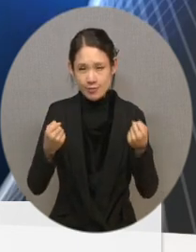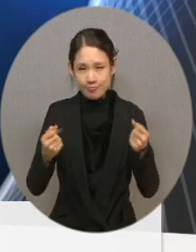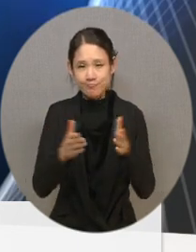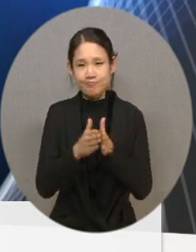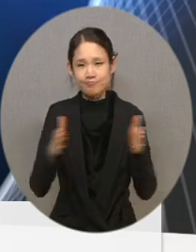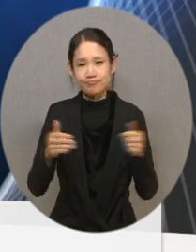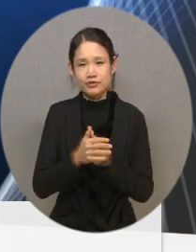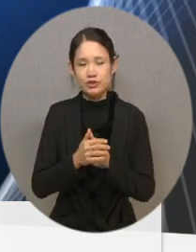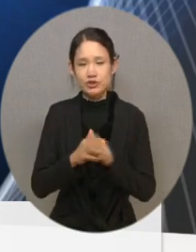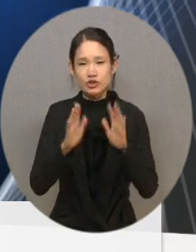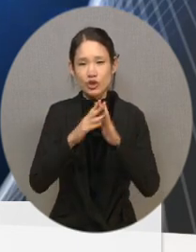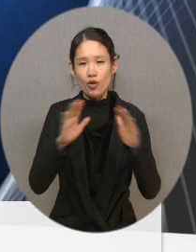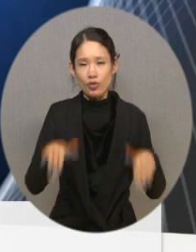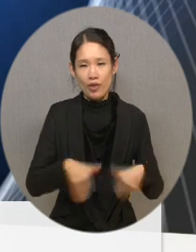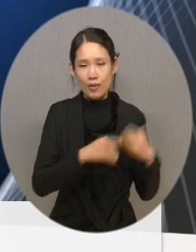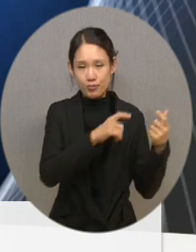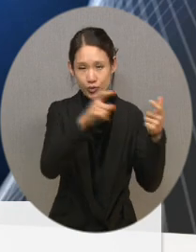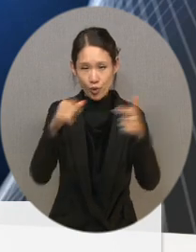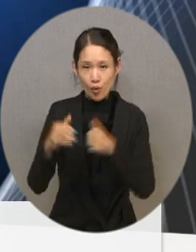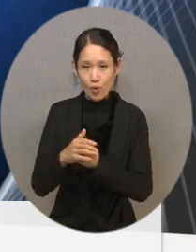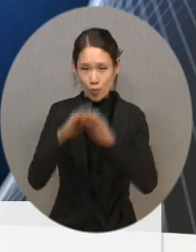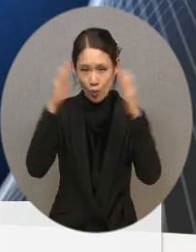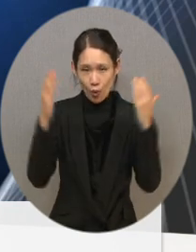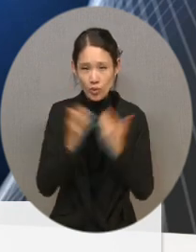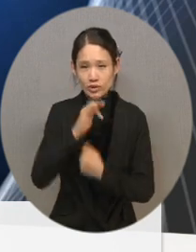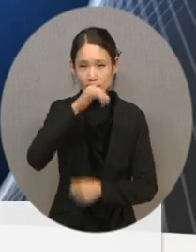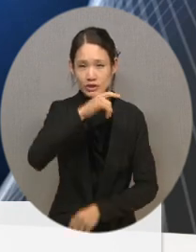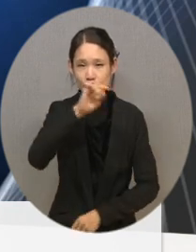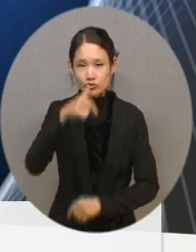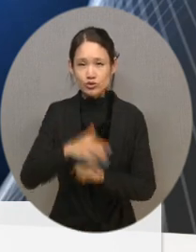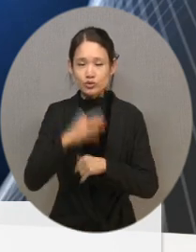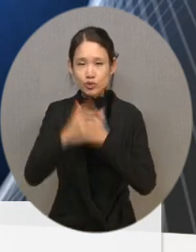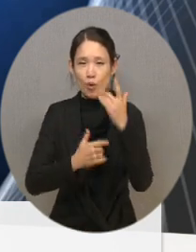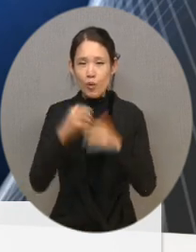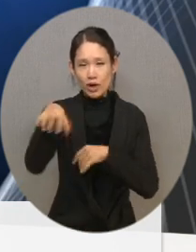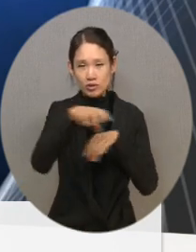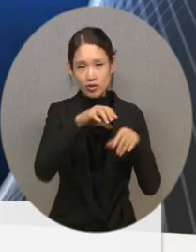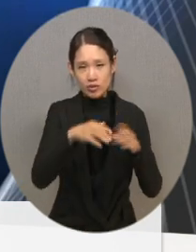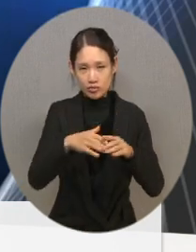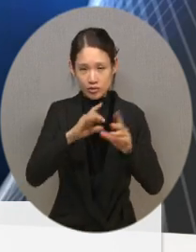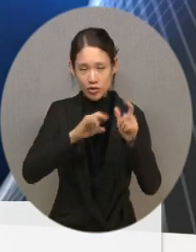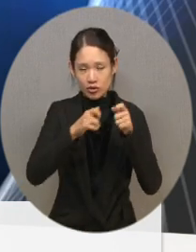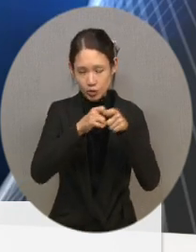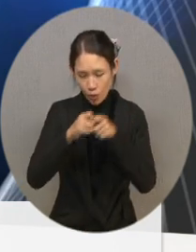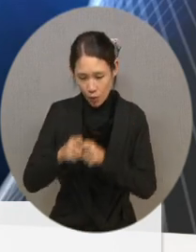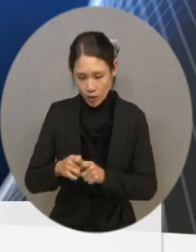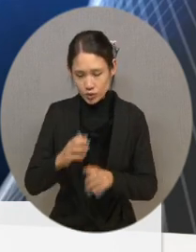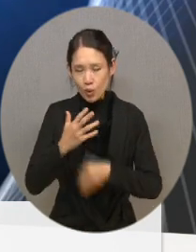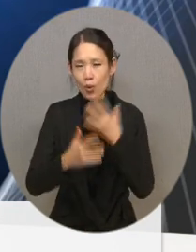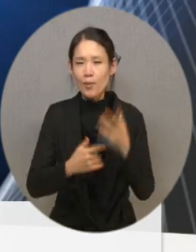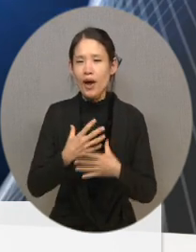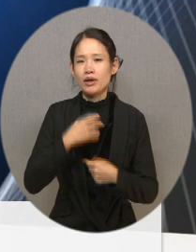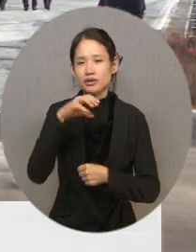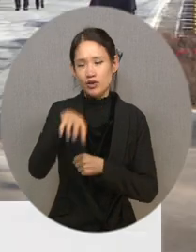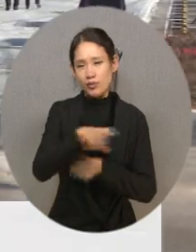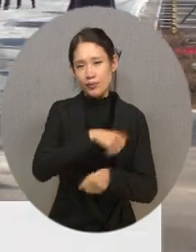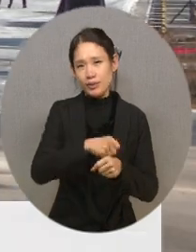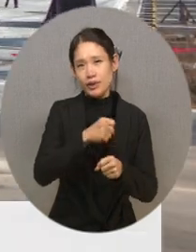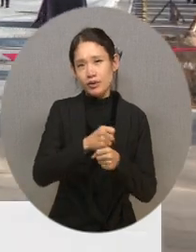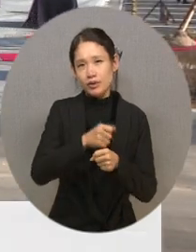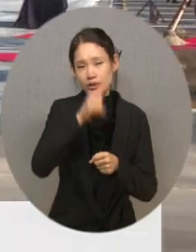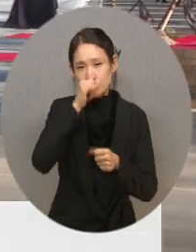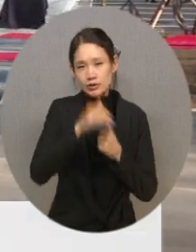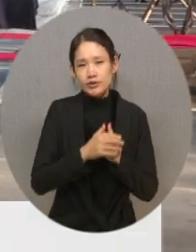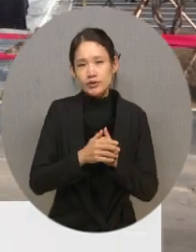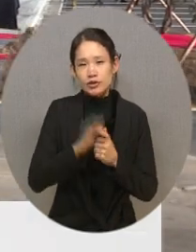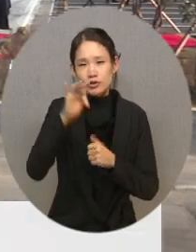이로써 전남도 22개 모든 시군의 소방서 설치가 완료돼 촘촘한 소방 안전망을 갖추게 됐습니다.